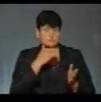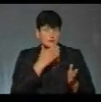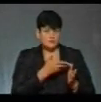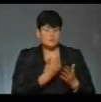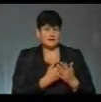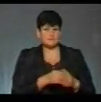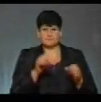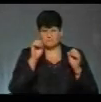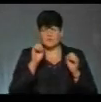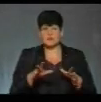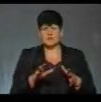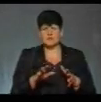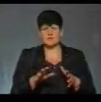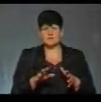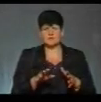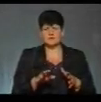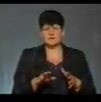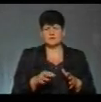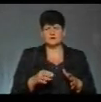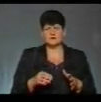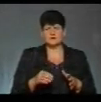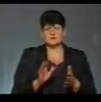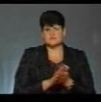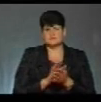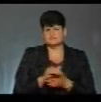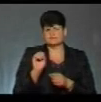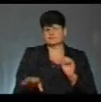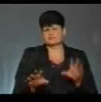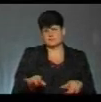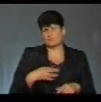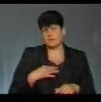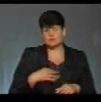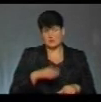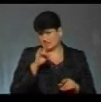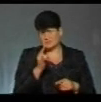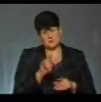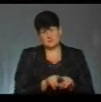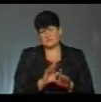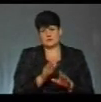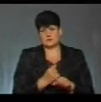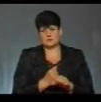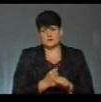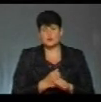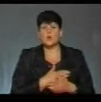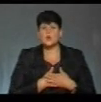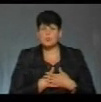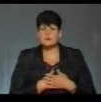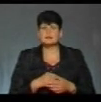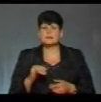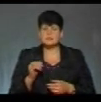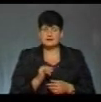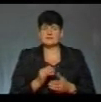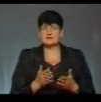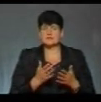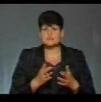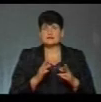йде, кидає папірчик поза урну, йому байдуже, так само і дитина буде робити. Дякую, пані Мар'яна, дуже коротко. Любити і